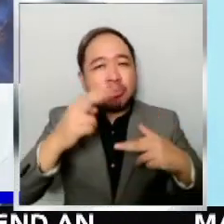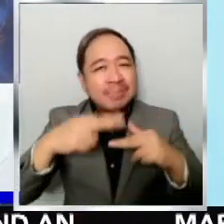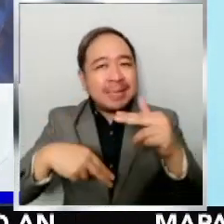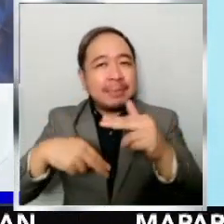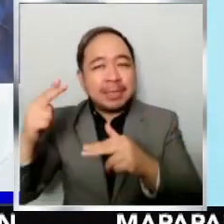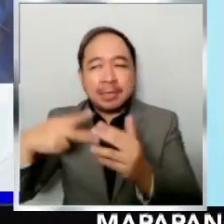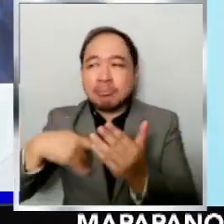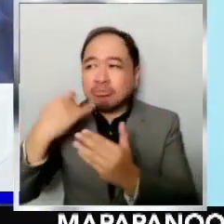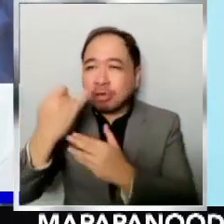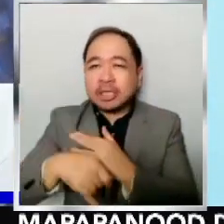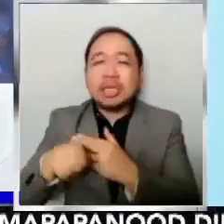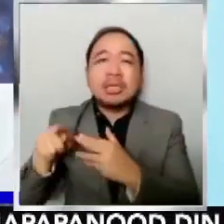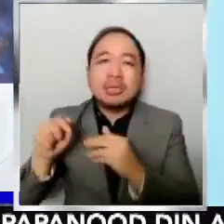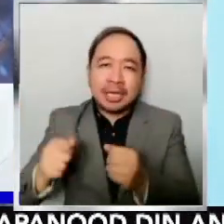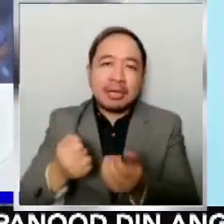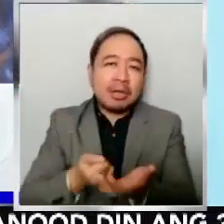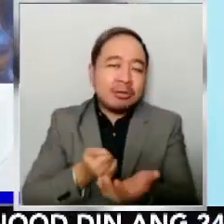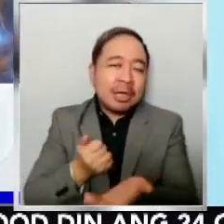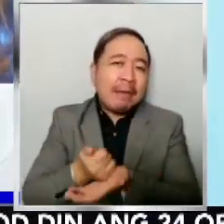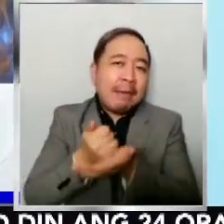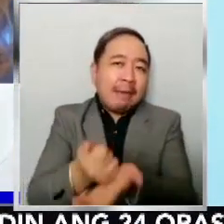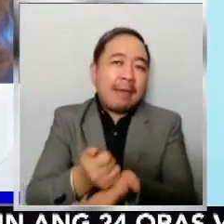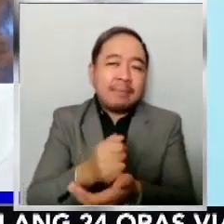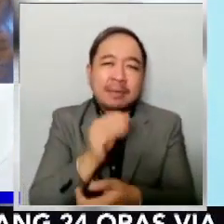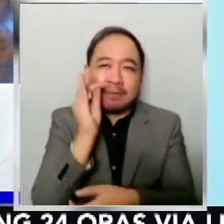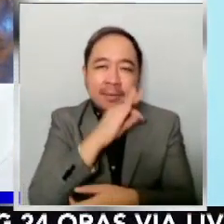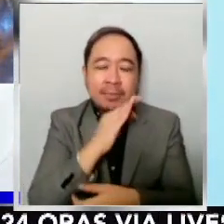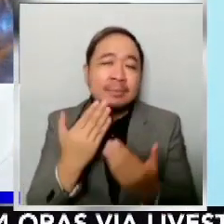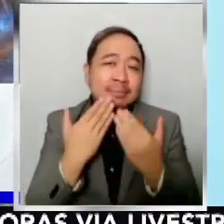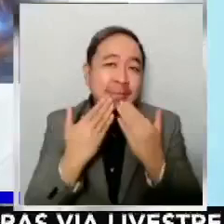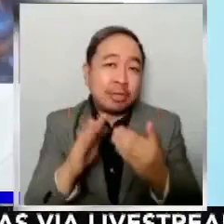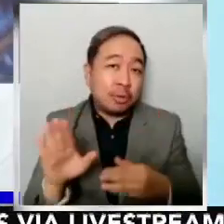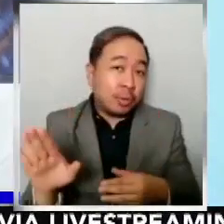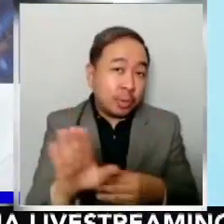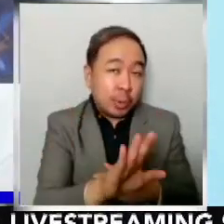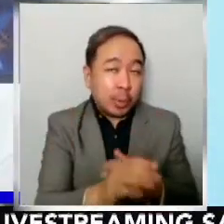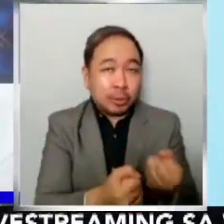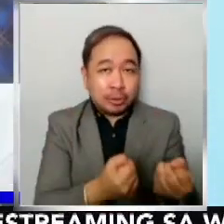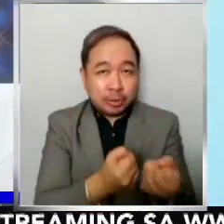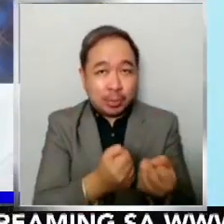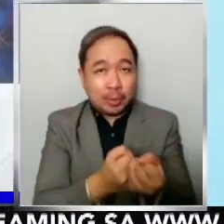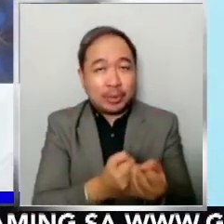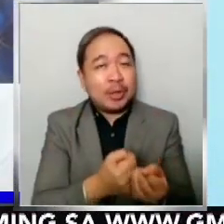madlang Pilipino. Maraming salamat po sa suporta ninyo sa aming mga programa.